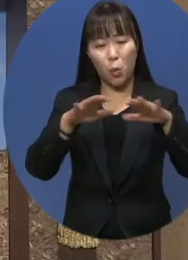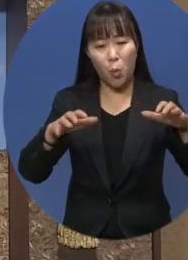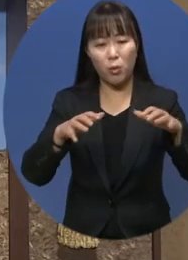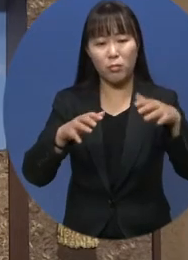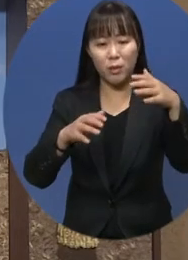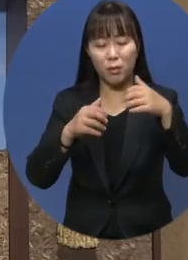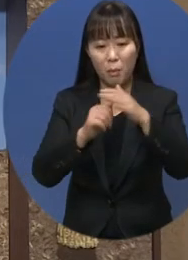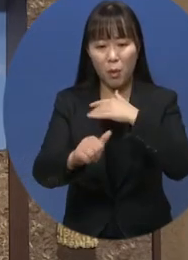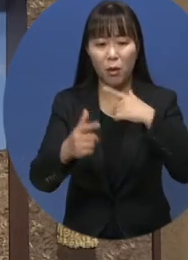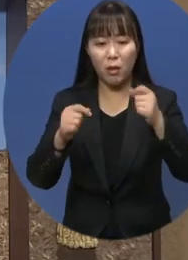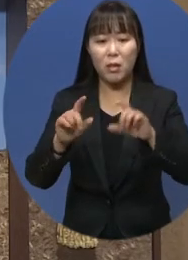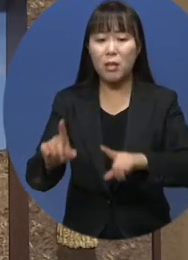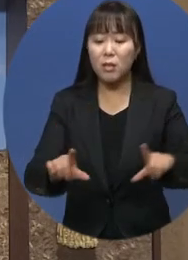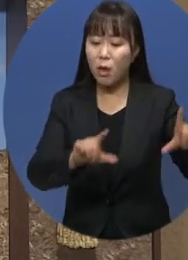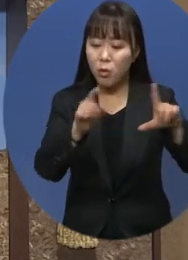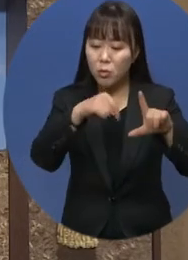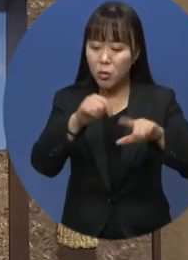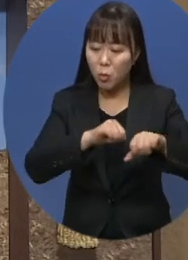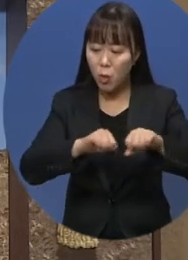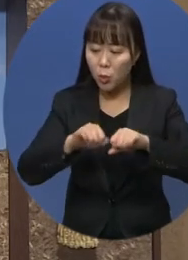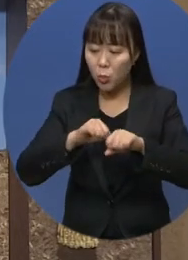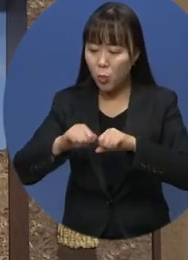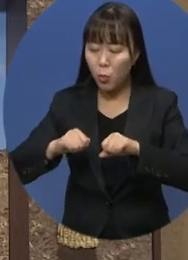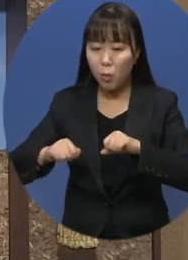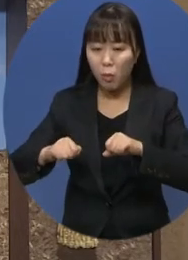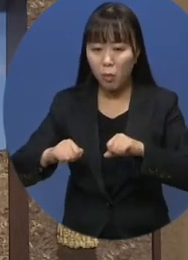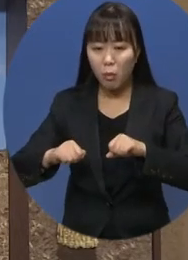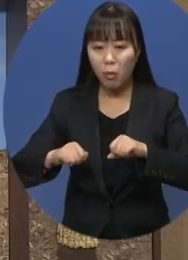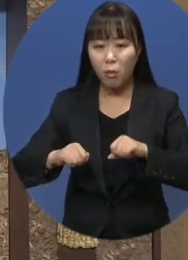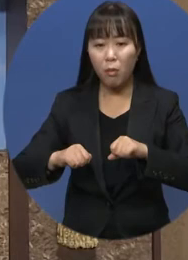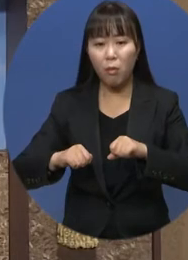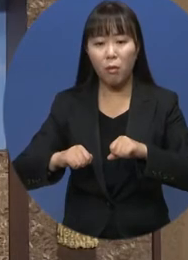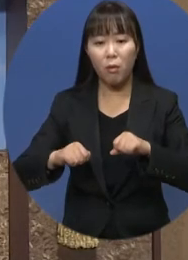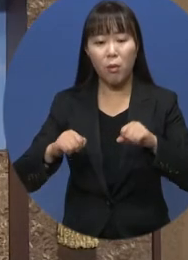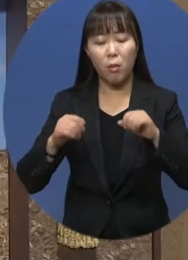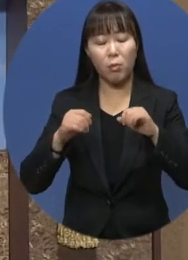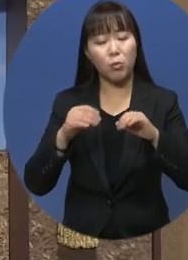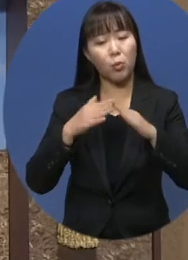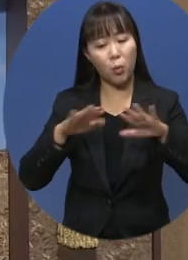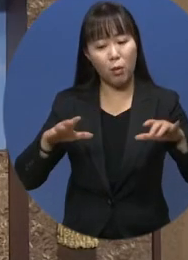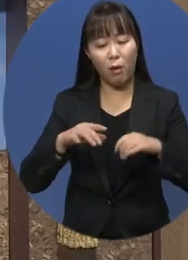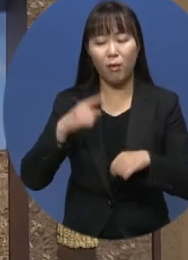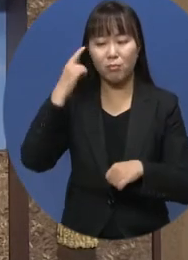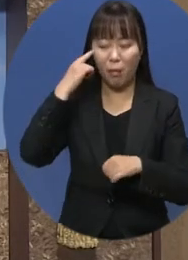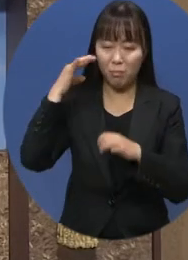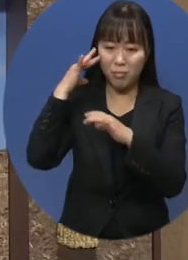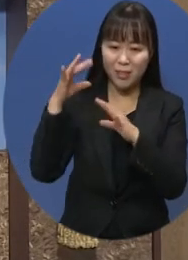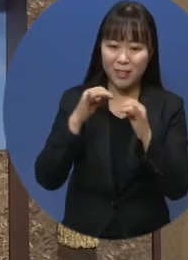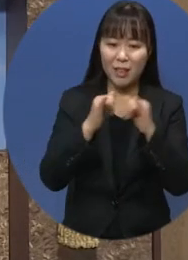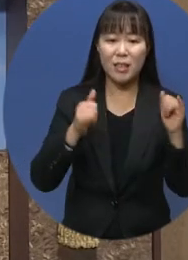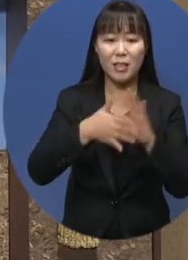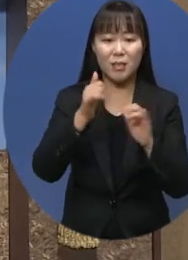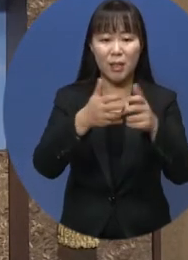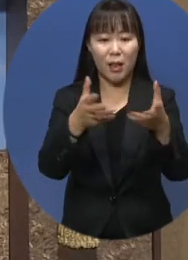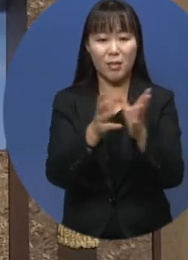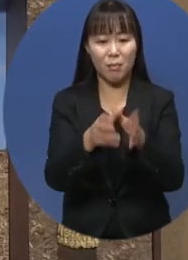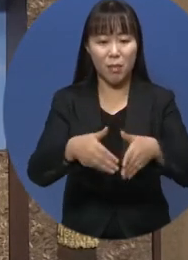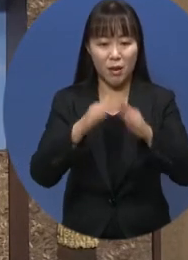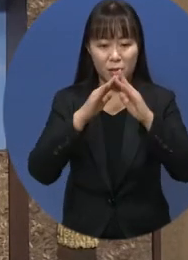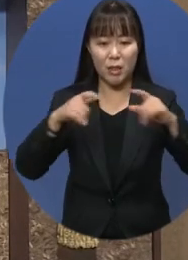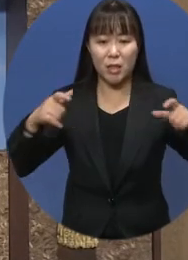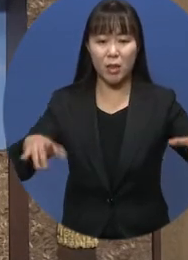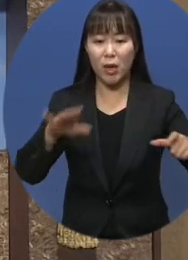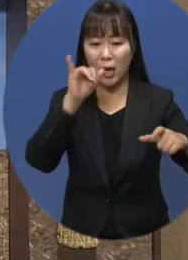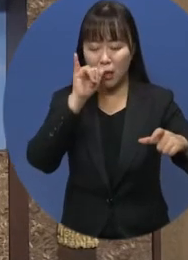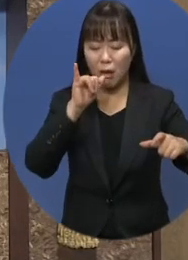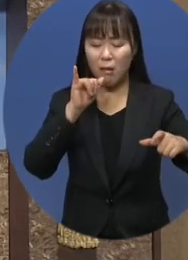이렇게 생활 속에서 활동을 하고 예 그러다가 동네 뜻 있는 분들이 야우리 시민단체 만들어서 어